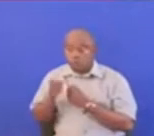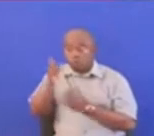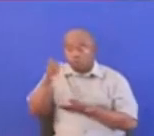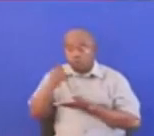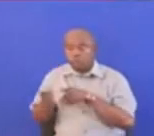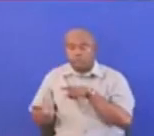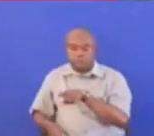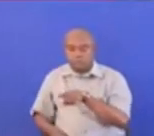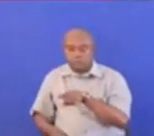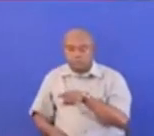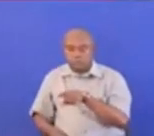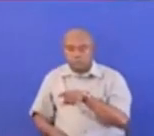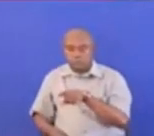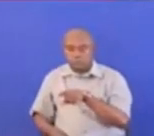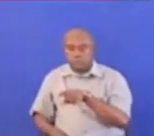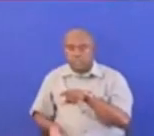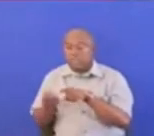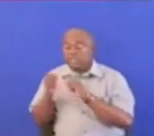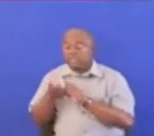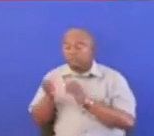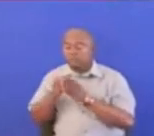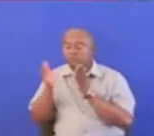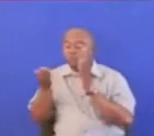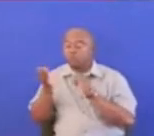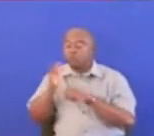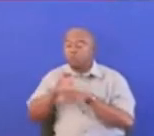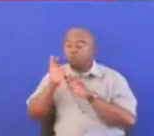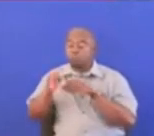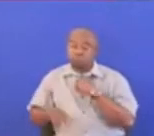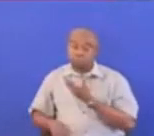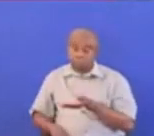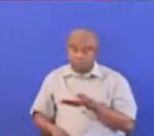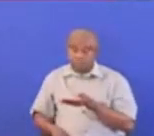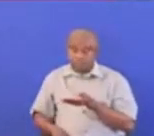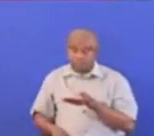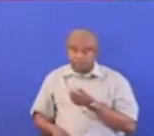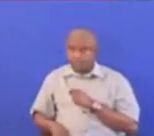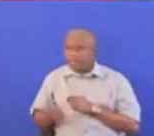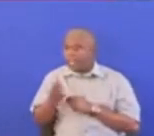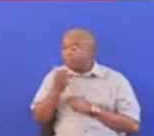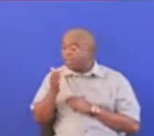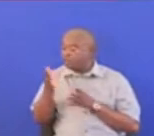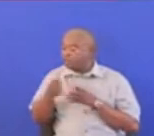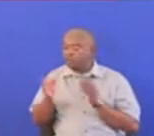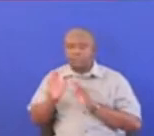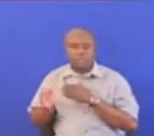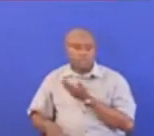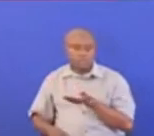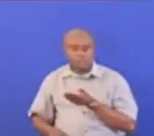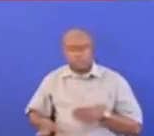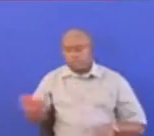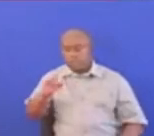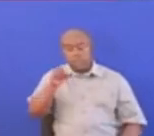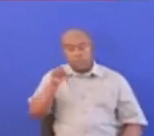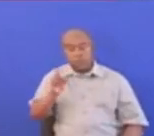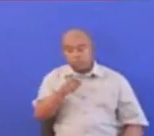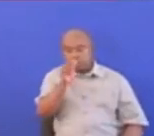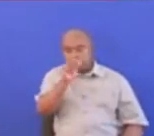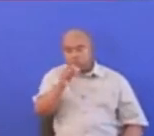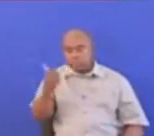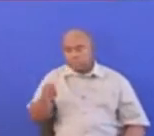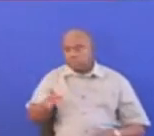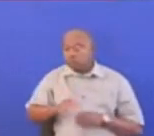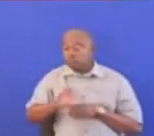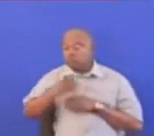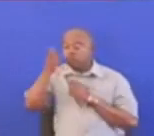mwekezaji, basi nalo liwekewe miundo mbinu ambayo itasababisha maji yasipotee, na eneo hili wananchi walitumie